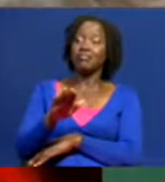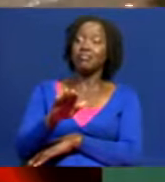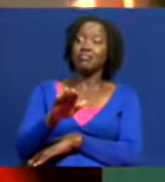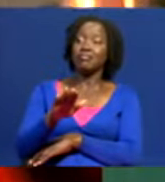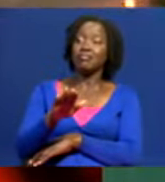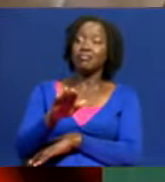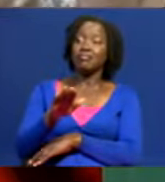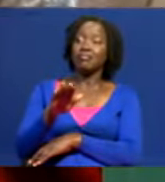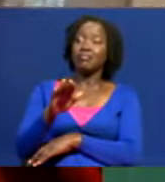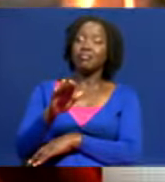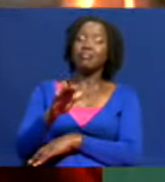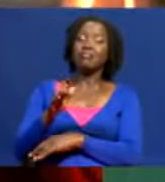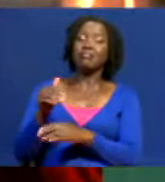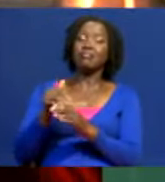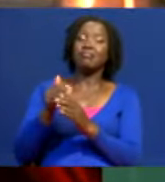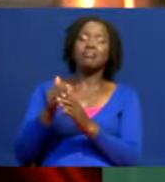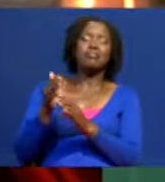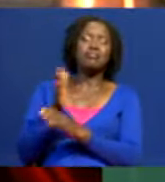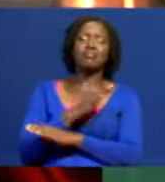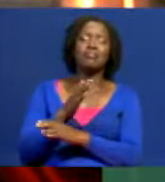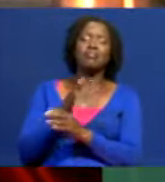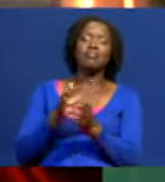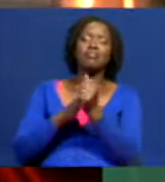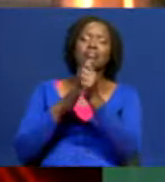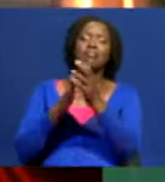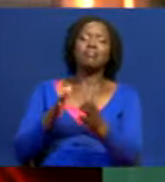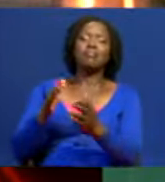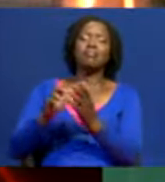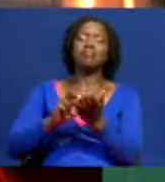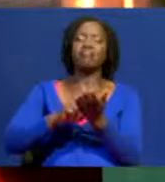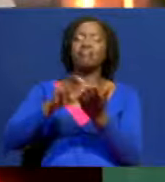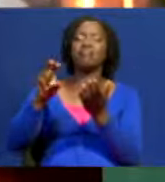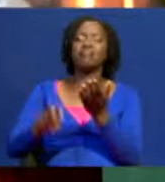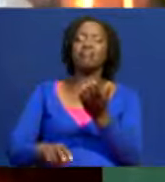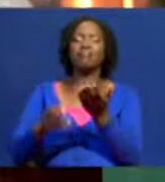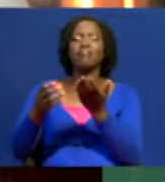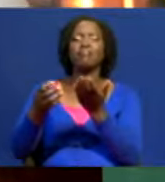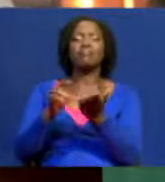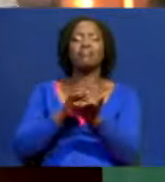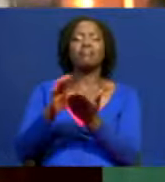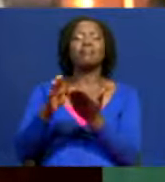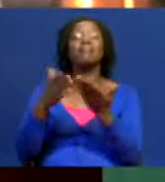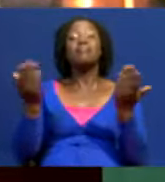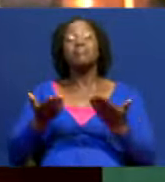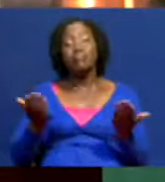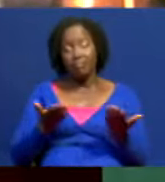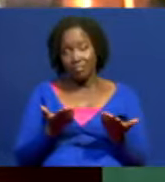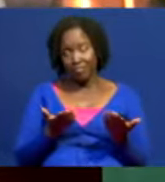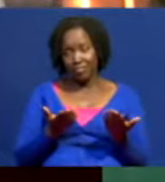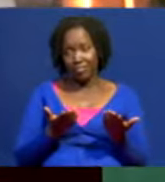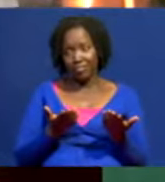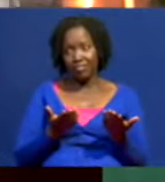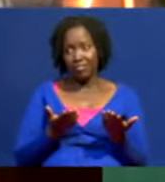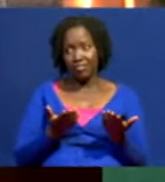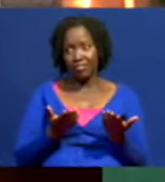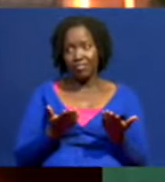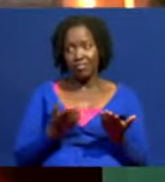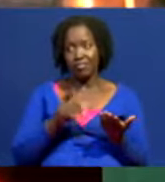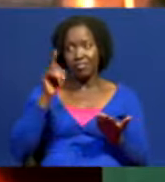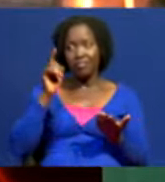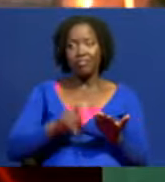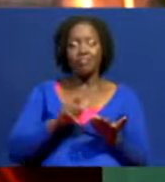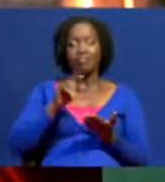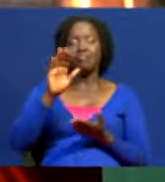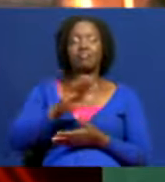yule alikuwa kinara wao amehama. Sasa wanaleta impeachment, wataletea wapi? Kwa sababu lazima ipitie